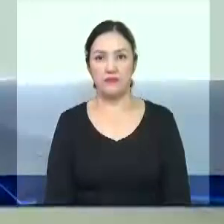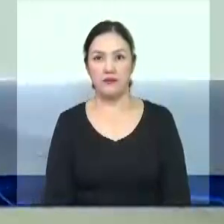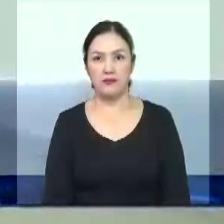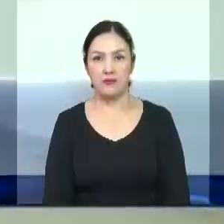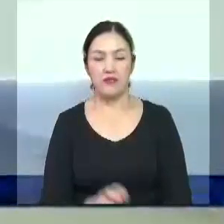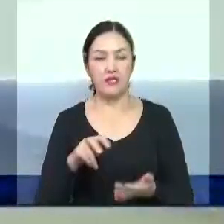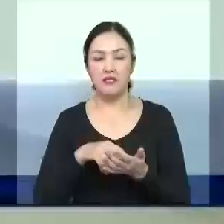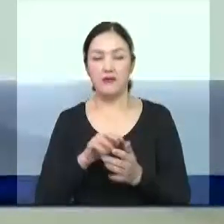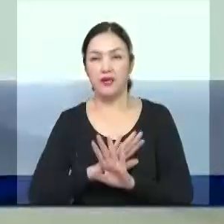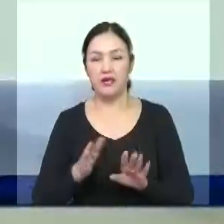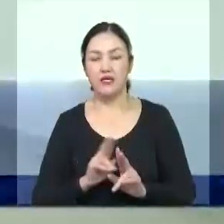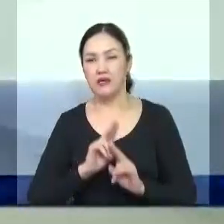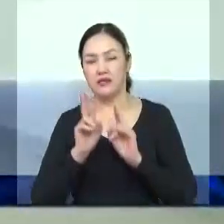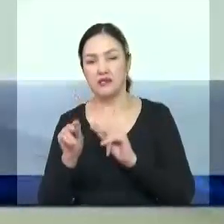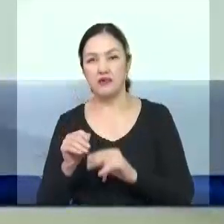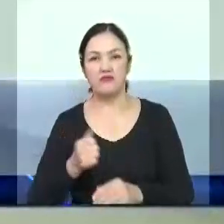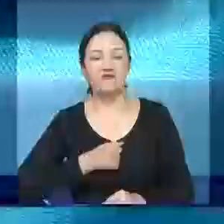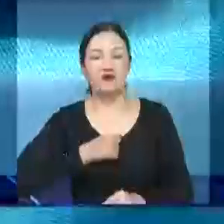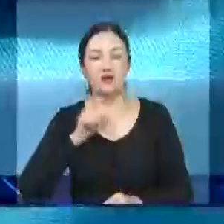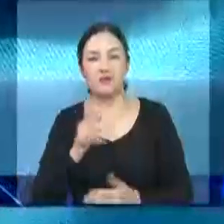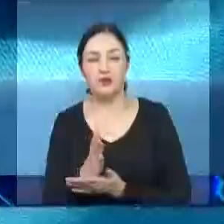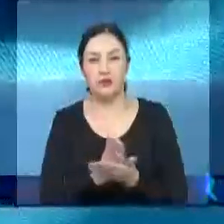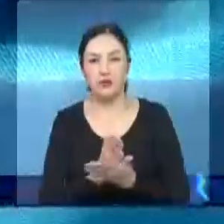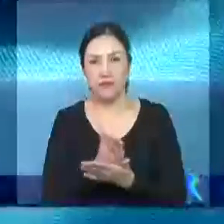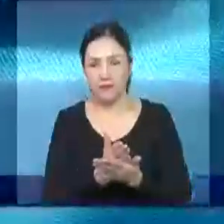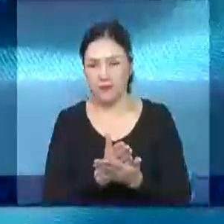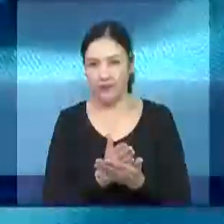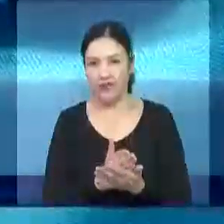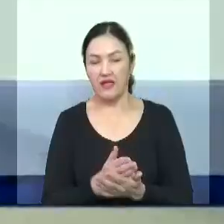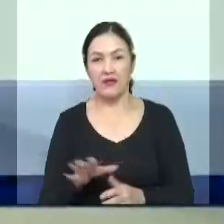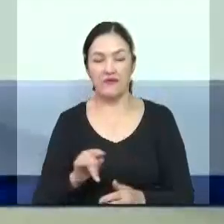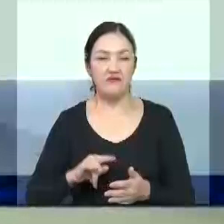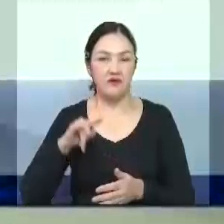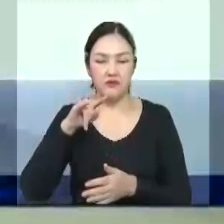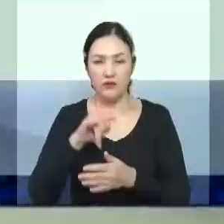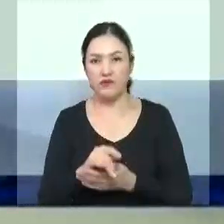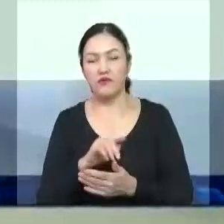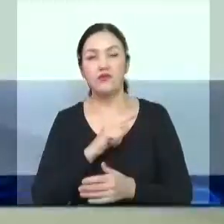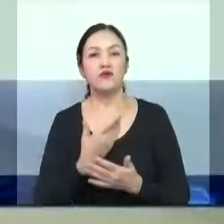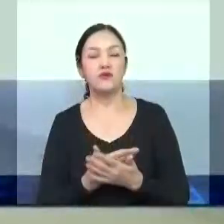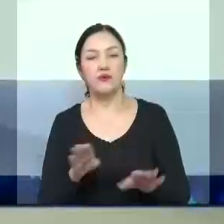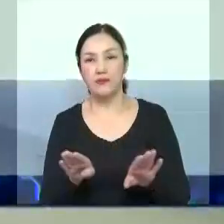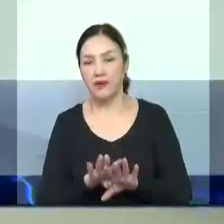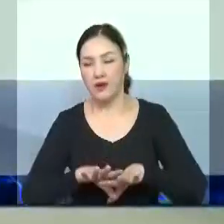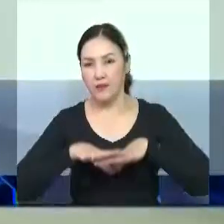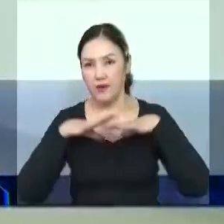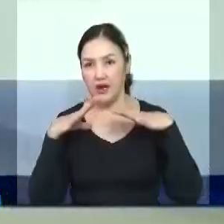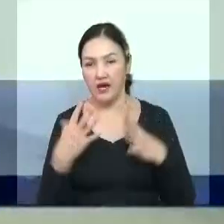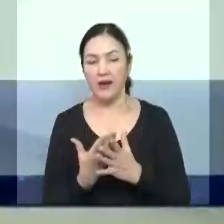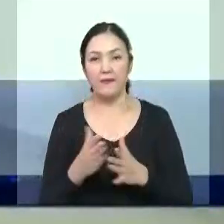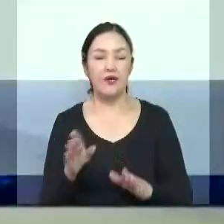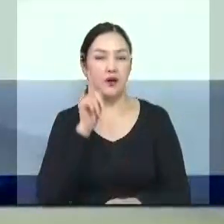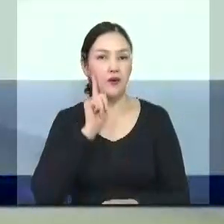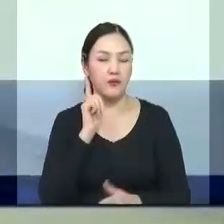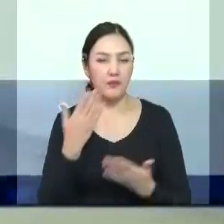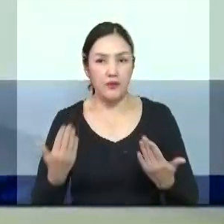не боялись идти в армию, служить. В военном институте сил воздушной обороны более чем созданы условия